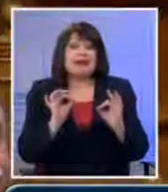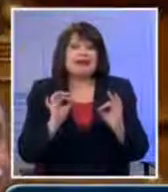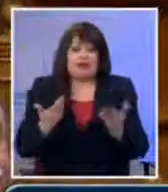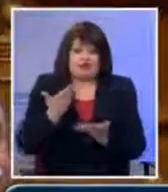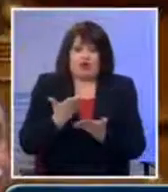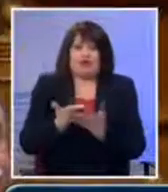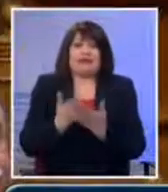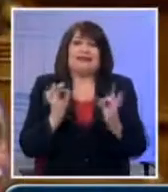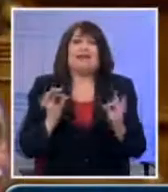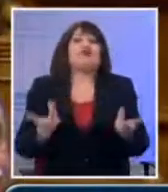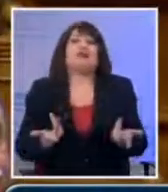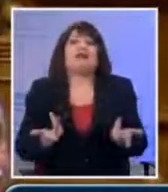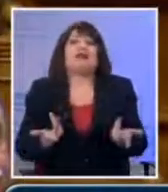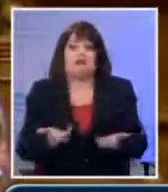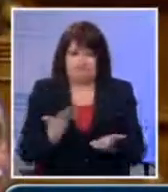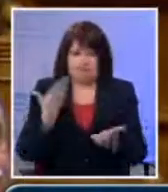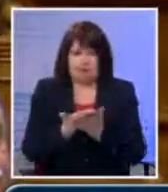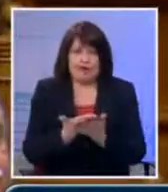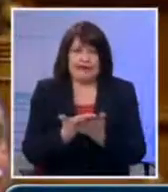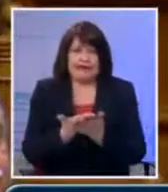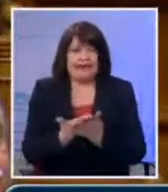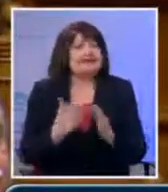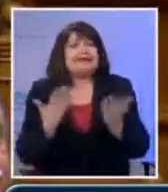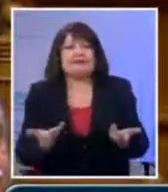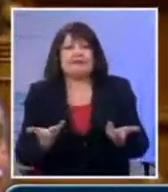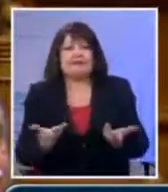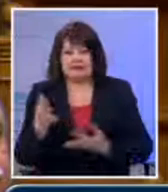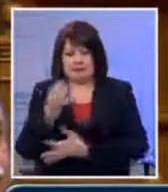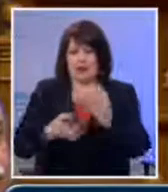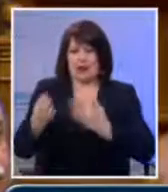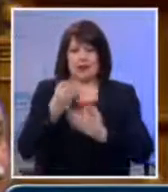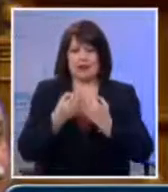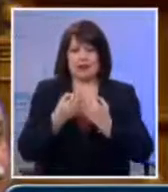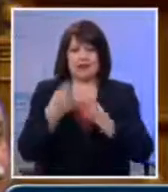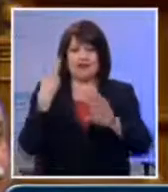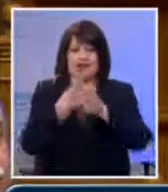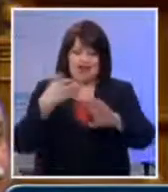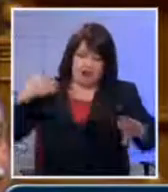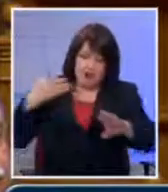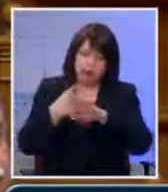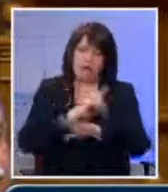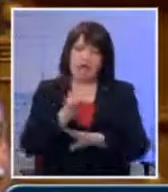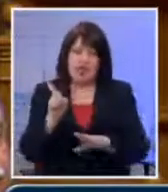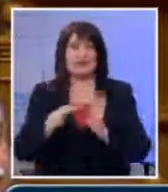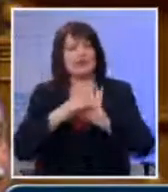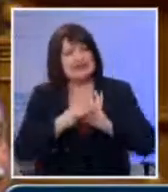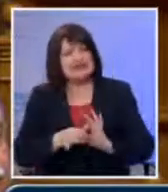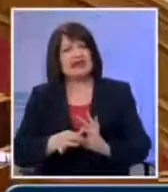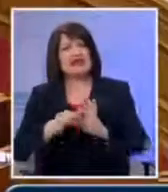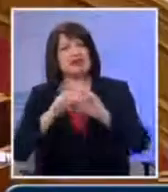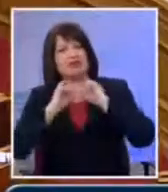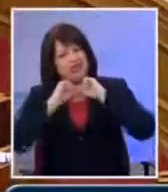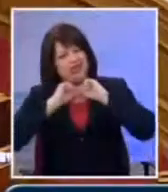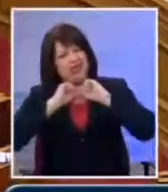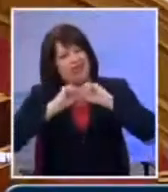προτείνετε. Προτείνετε, προκειμένου, όπως λέτε εσείς, να μην έχουμε βράχια, να συνεχίσουμε να σερνόμαστε